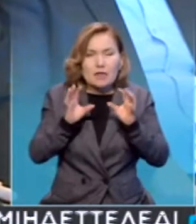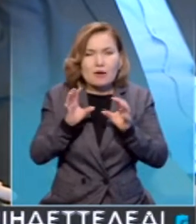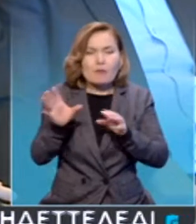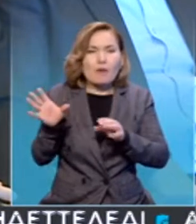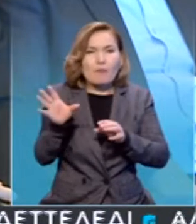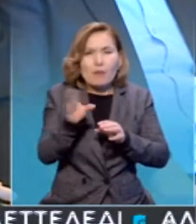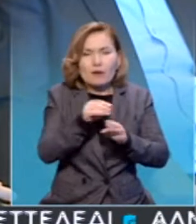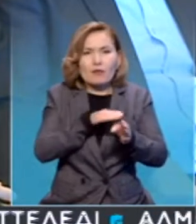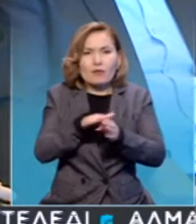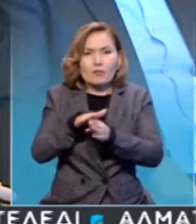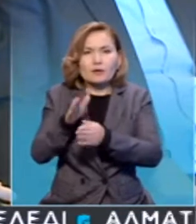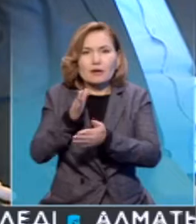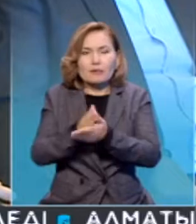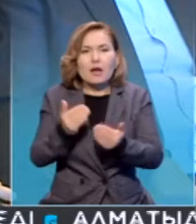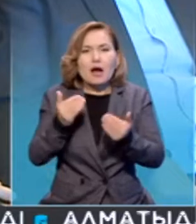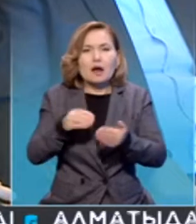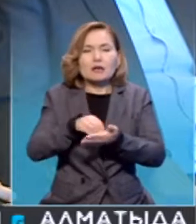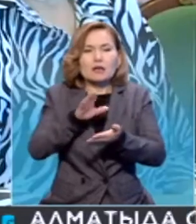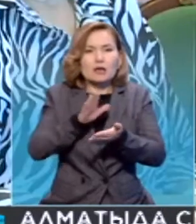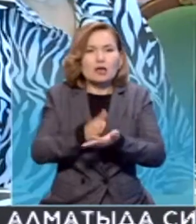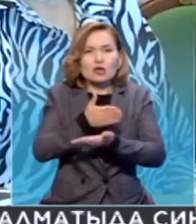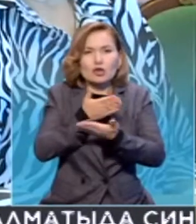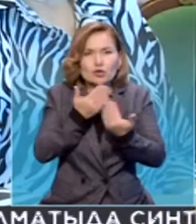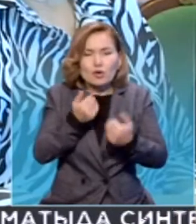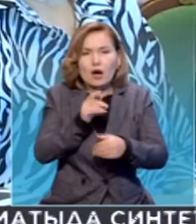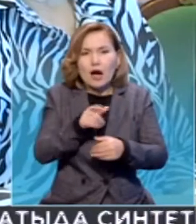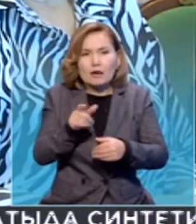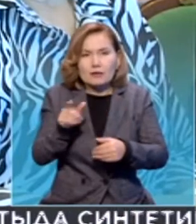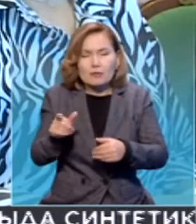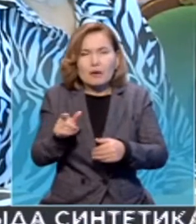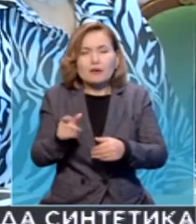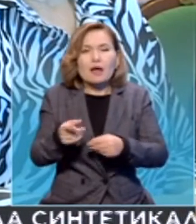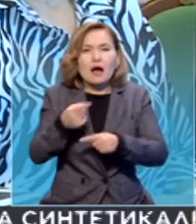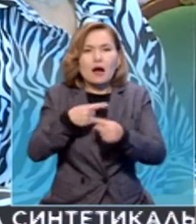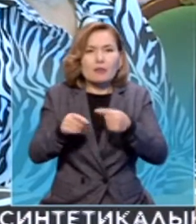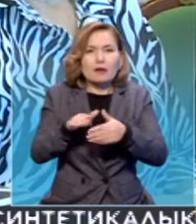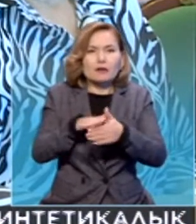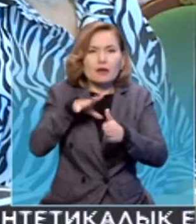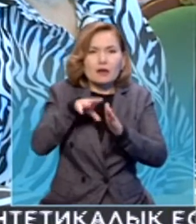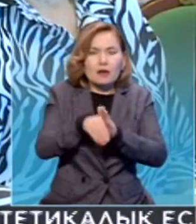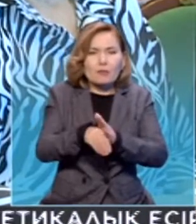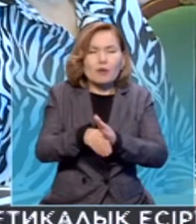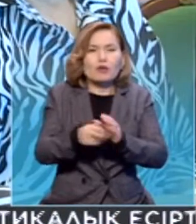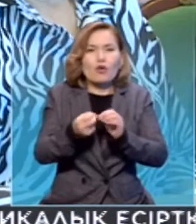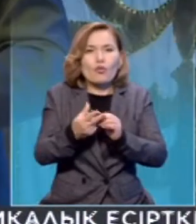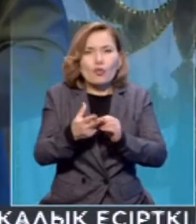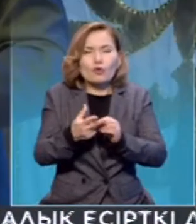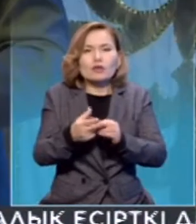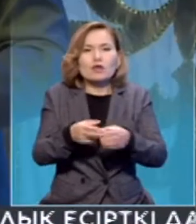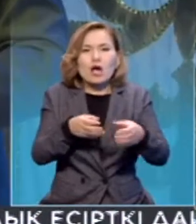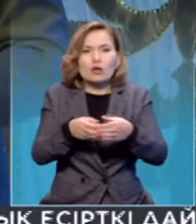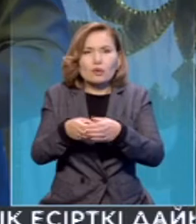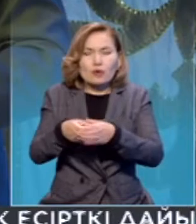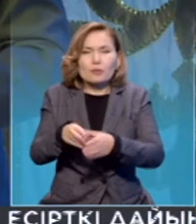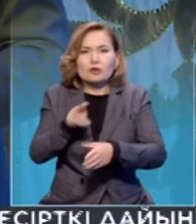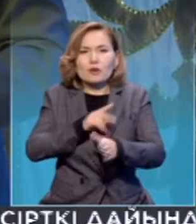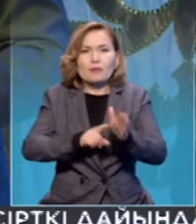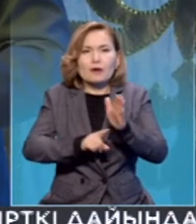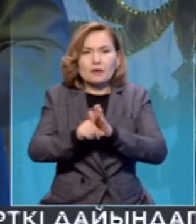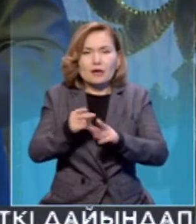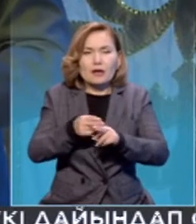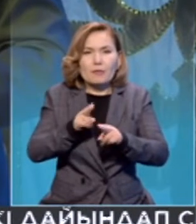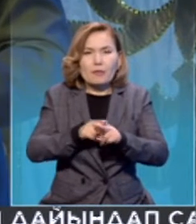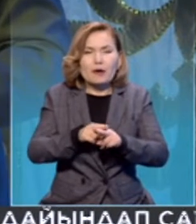басты назарда болмақ. Қазір тіркеуде жоқ азаматтарды анықтап тізімге қосу мақсатында 13 жедел топ құрылды. Жұмыс істеп жатыр.